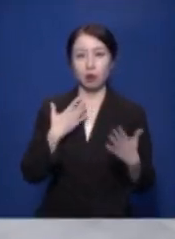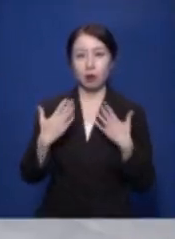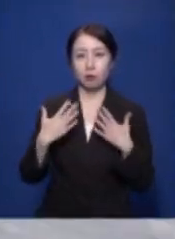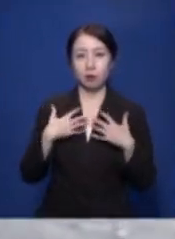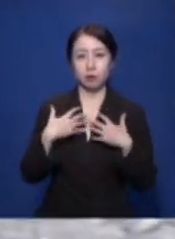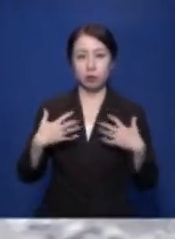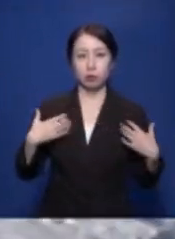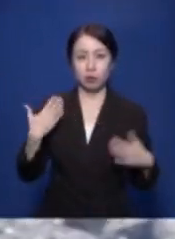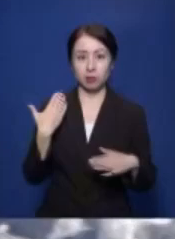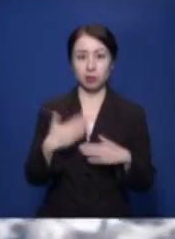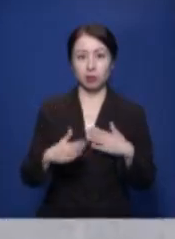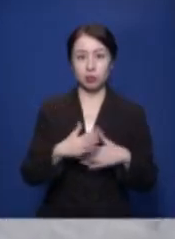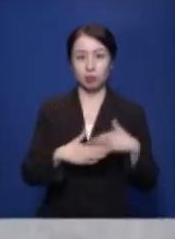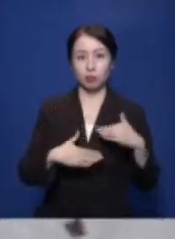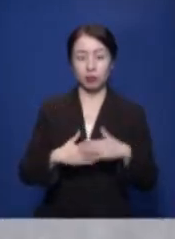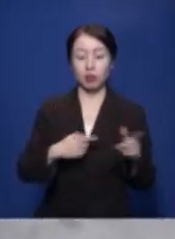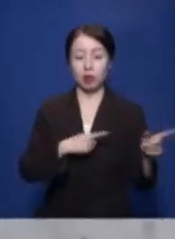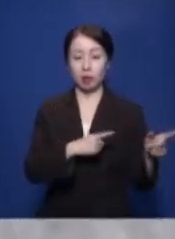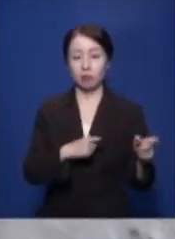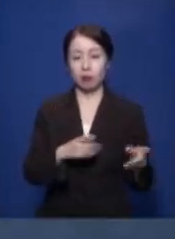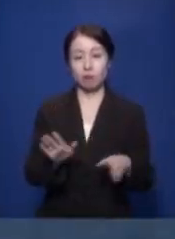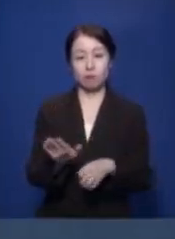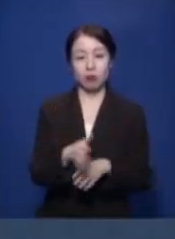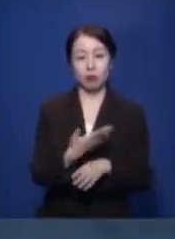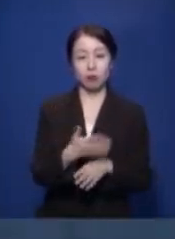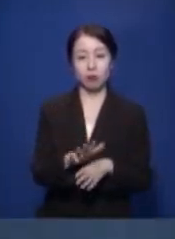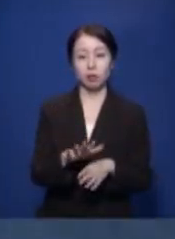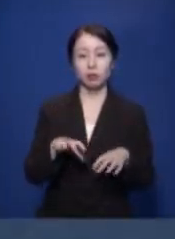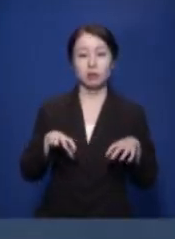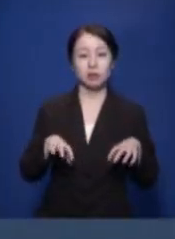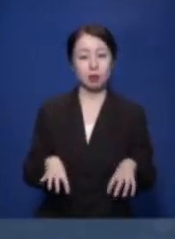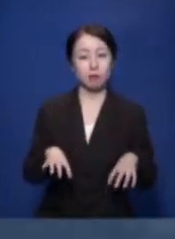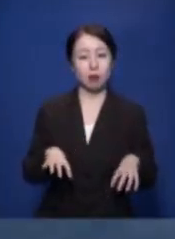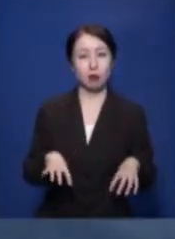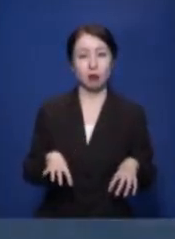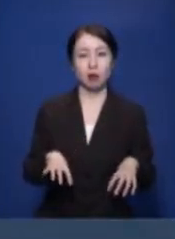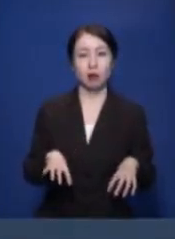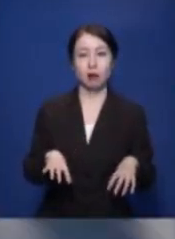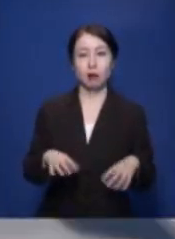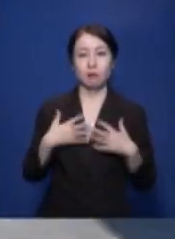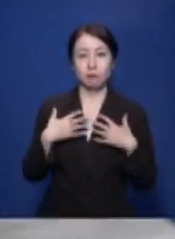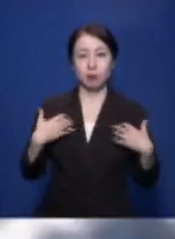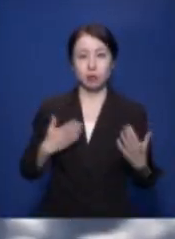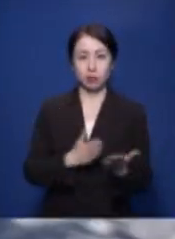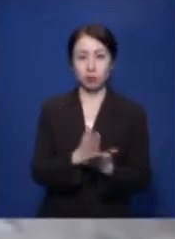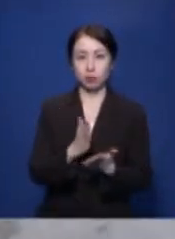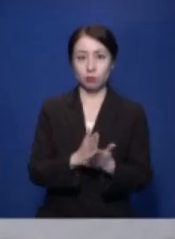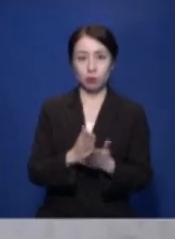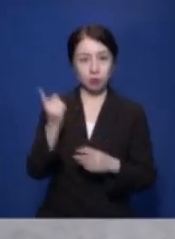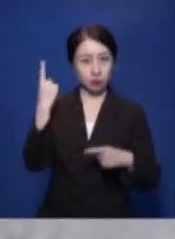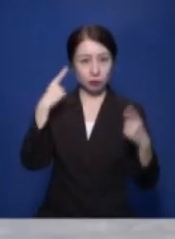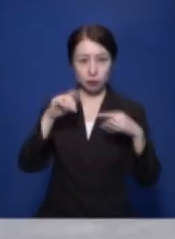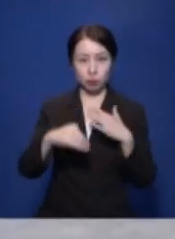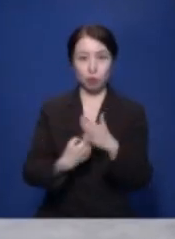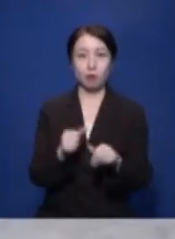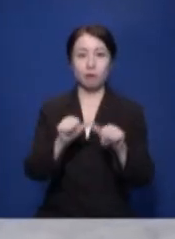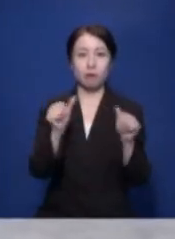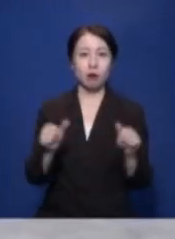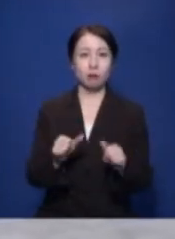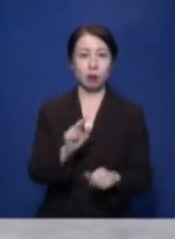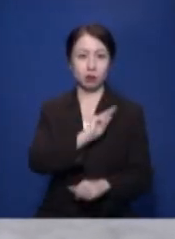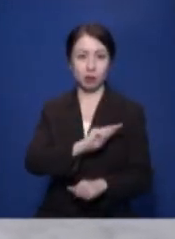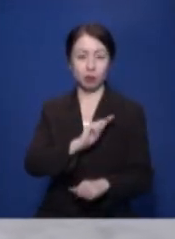животными прекращена практика отстрела бродячих собак Однако ветеринарными службами не выработан новый формат работы